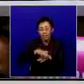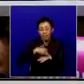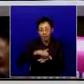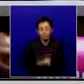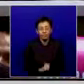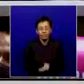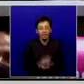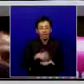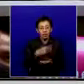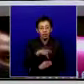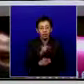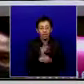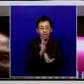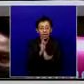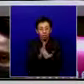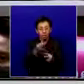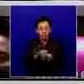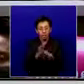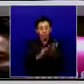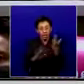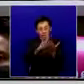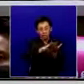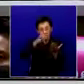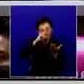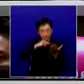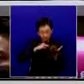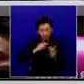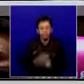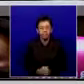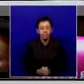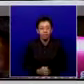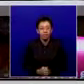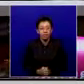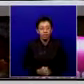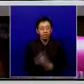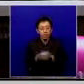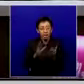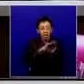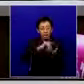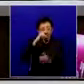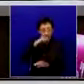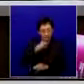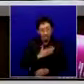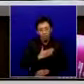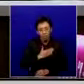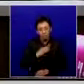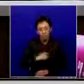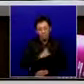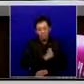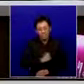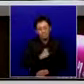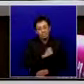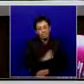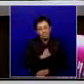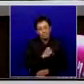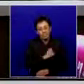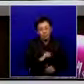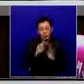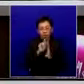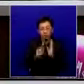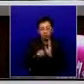ประธานผ่านไปถึงธนาคารแห่งประเทศไทยหรือแบงก์ชาติวันนี้ผมเสียใจนะครับดูไปดูมาเนี่ยอ่านพระราชบัญญัติเนี่ย